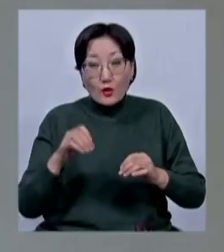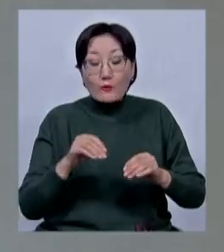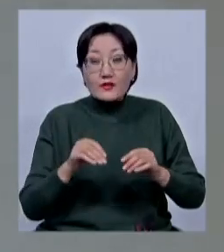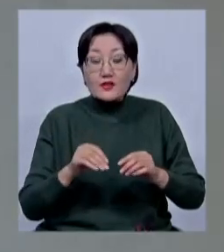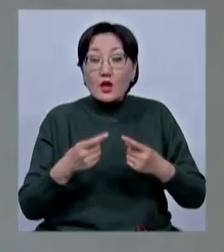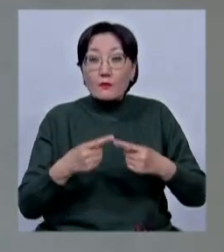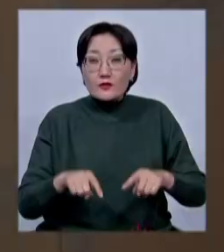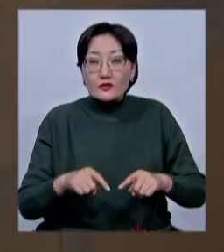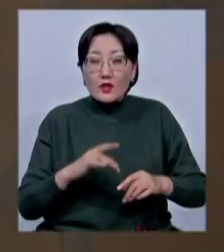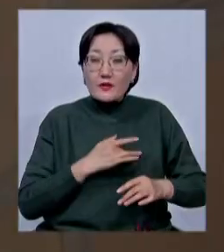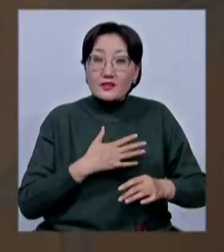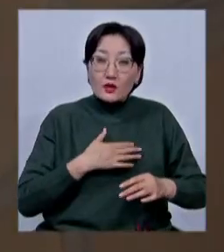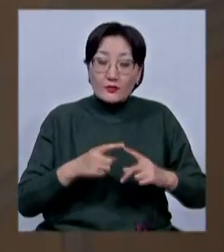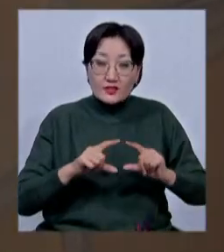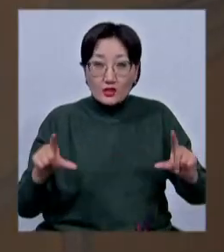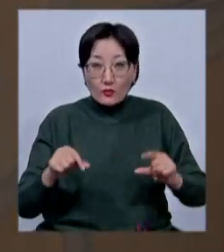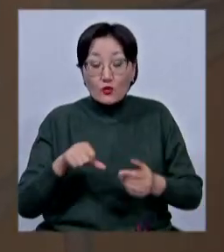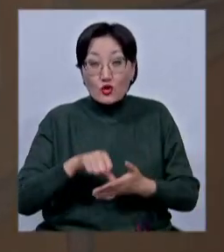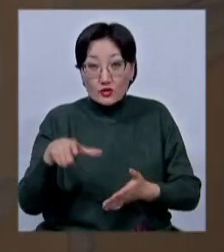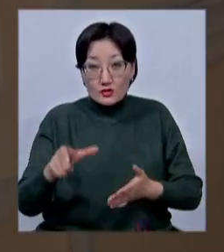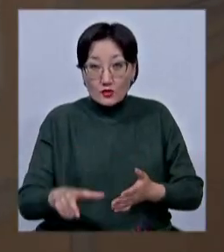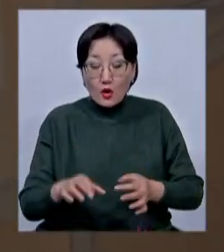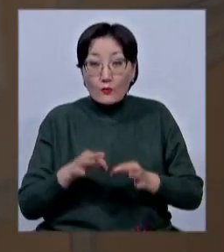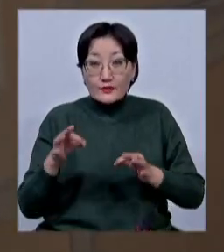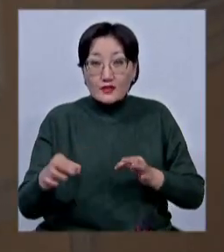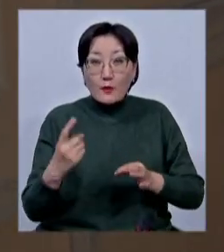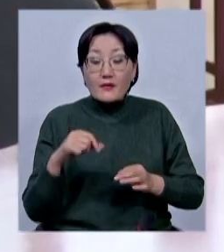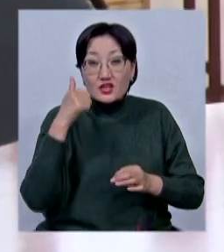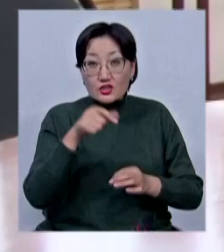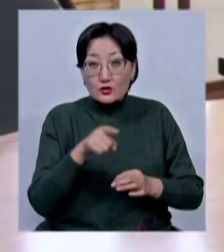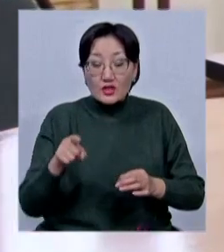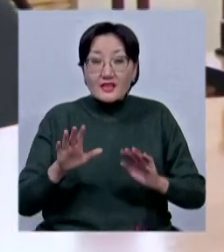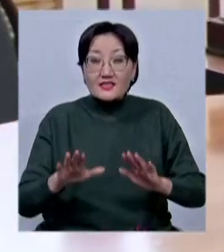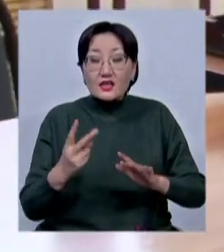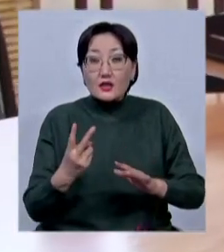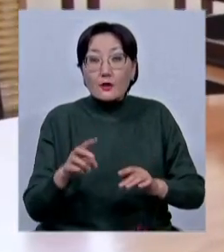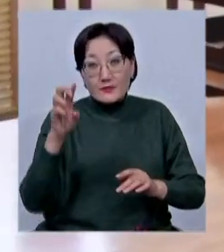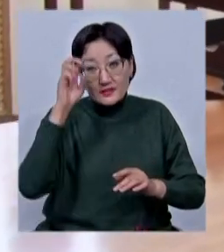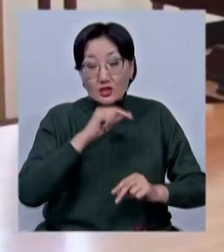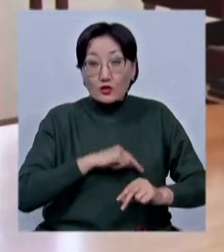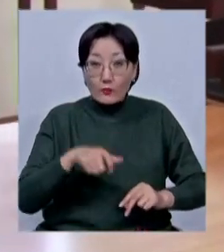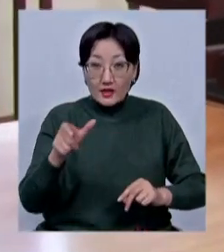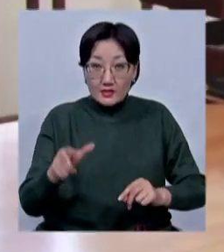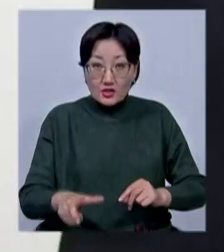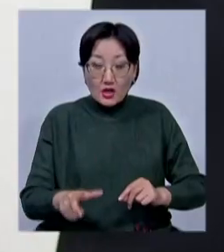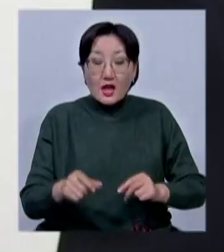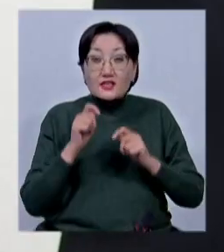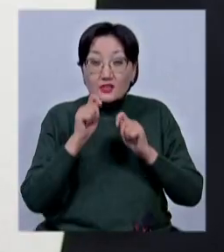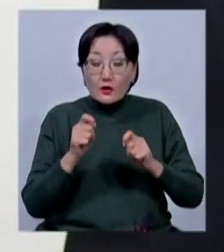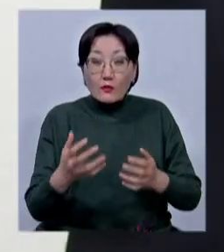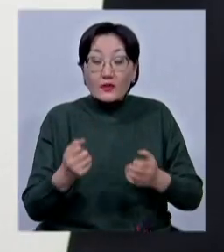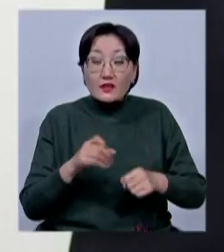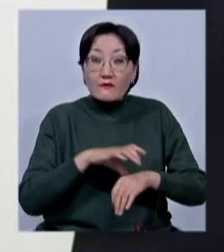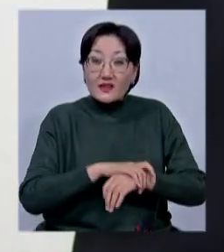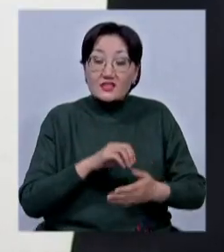және жекешелендіру департаментінің өкілдері облыста бір жылда тек екі мемлекеттік қызметкердің сыйлық алу